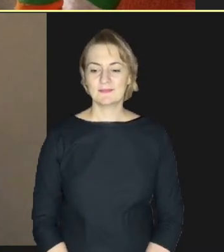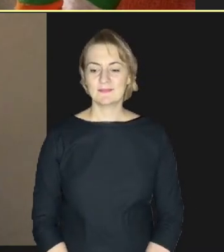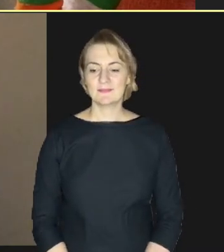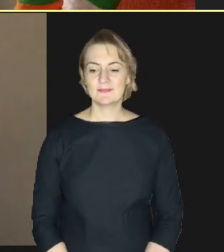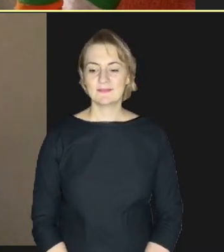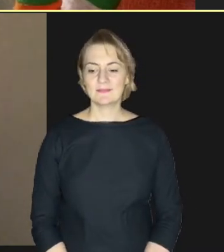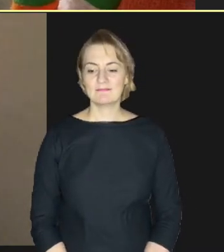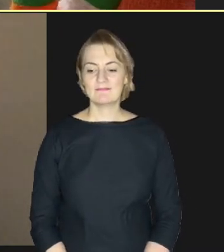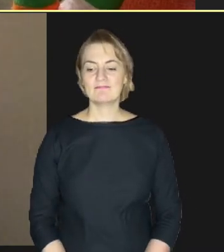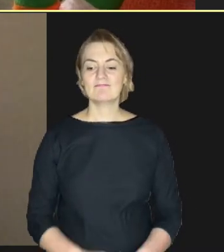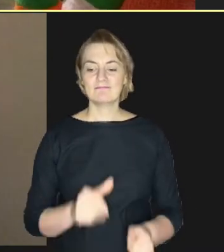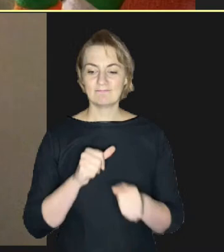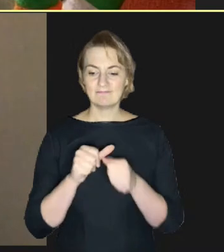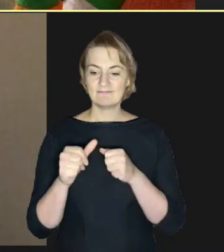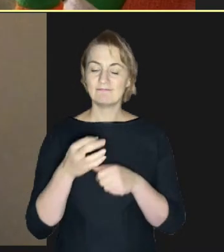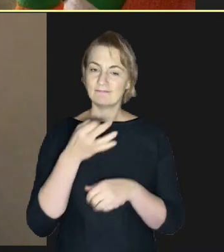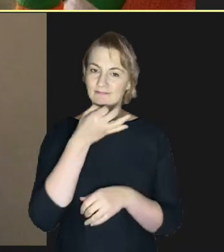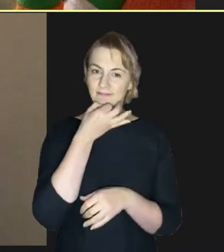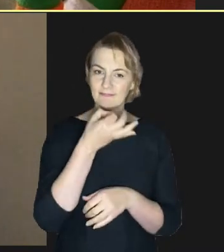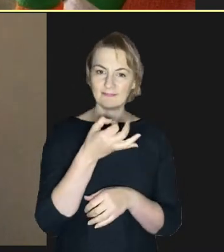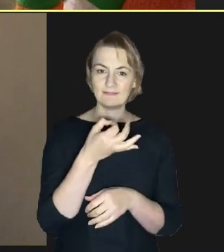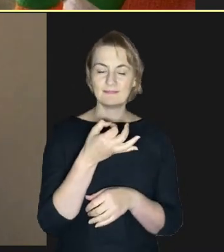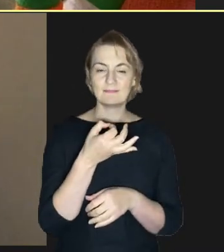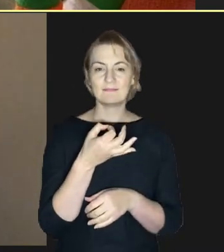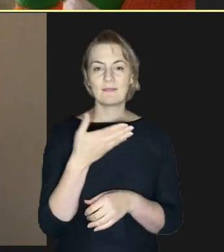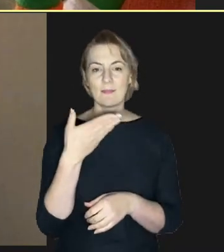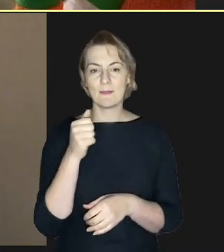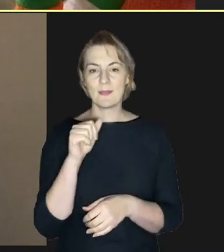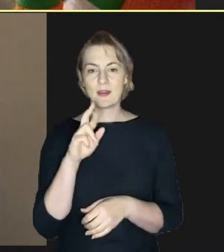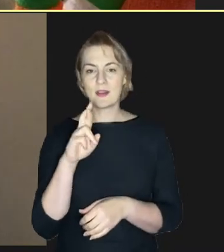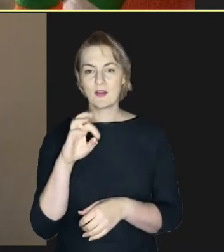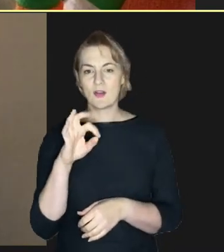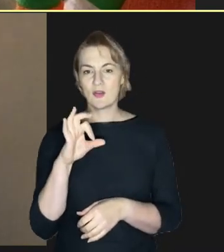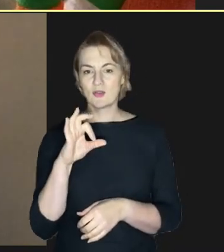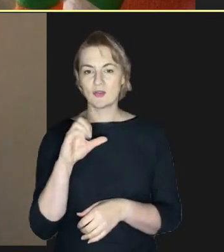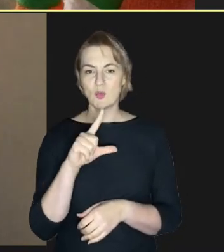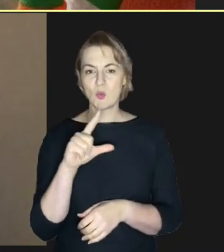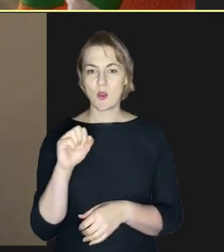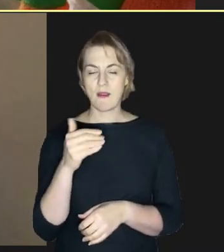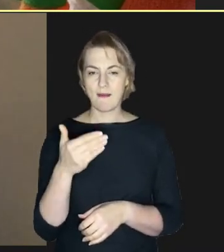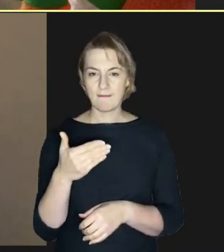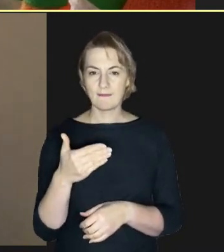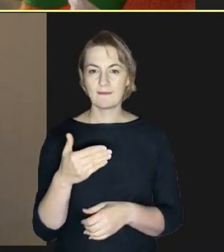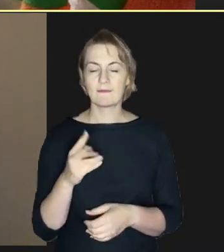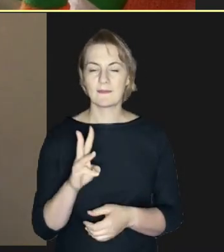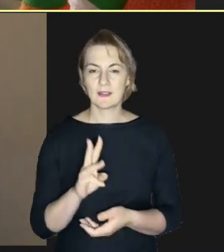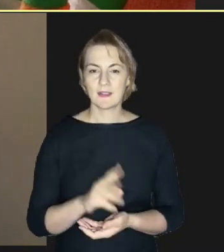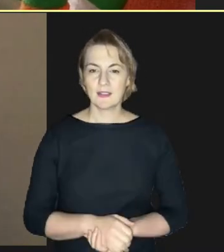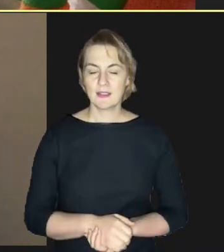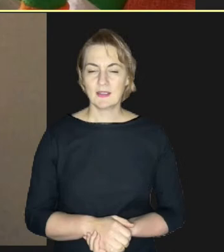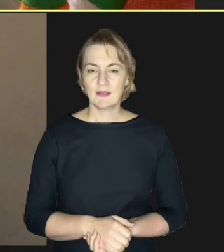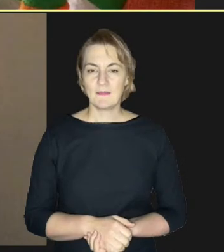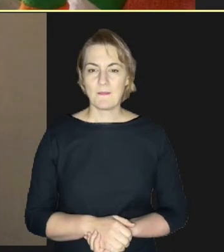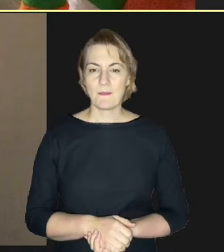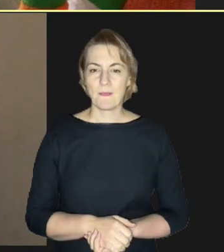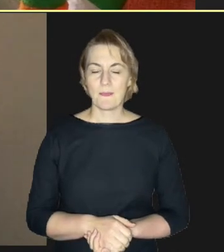Jest też takie pytanie, pan Mirosław Edward Klinkiewicz. On gdzieś wyczytał, że pana